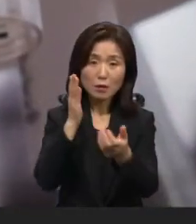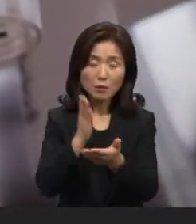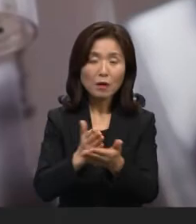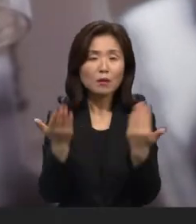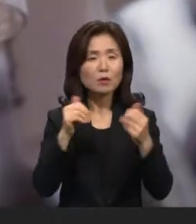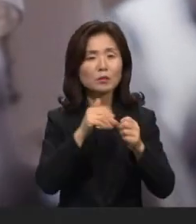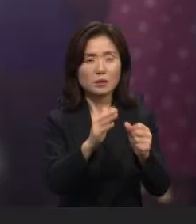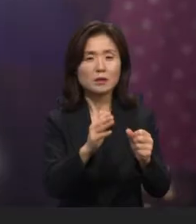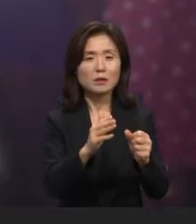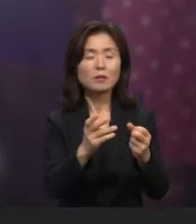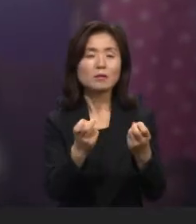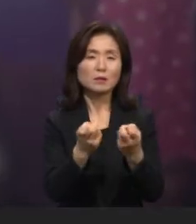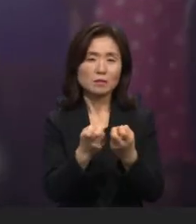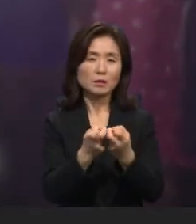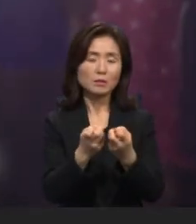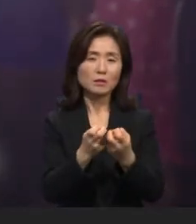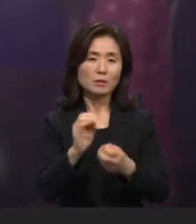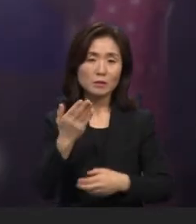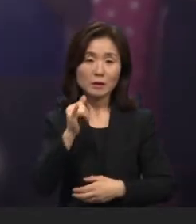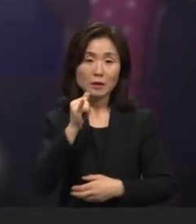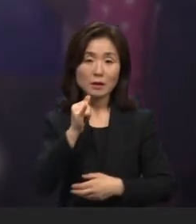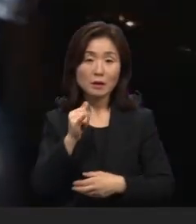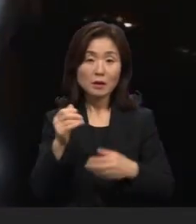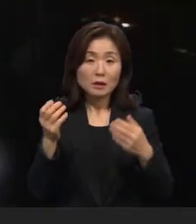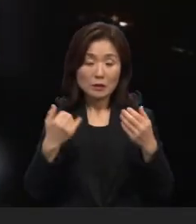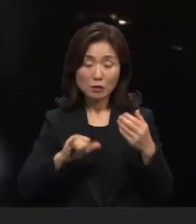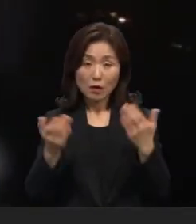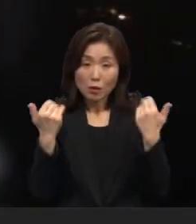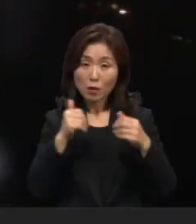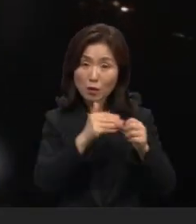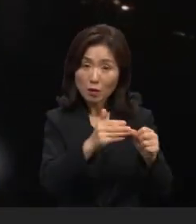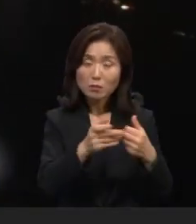자녀들을 학교에 보내는 가정에 전기를 공짜로 주는 것이죠.